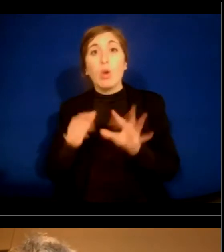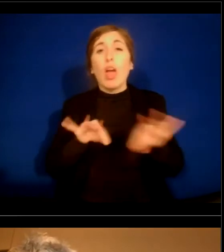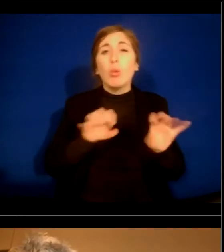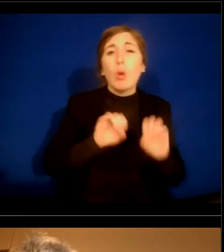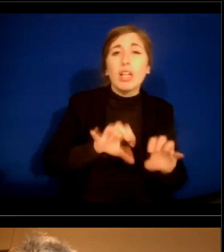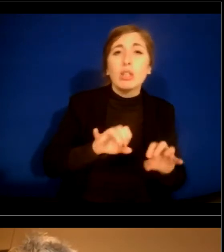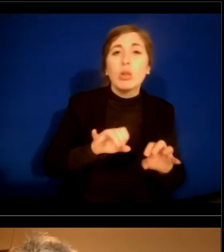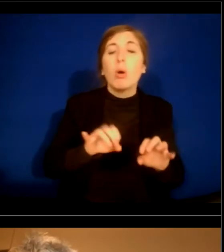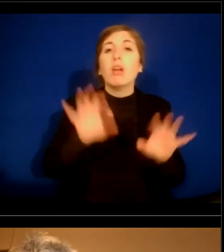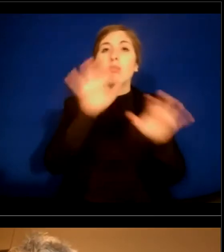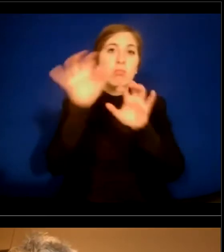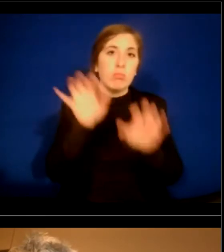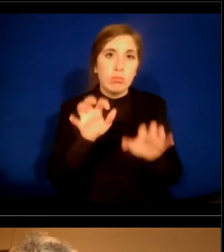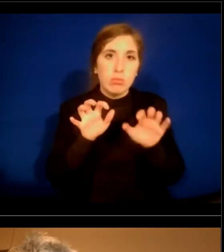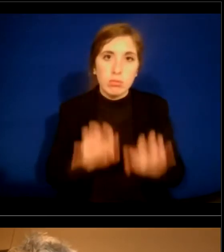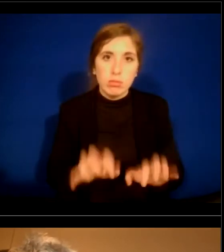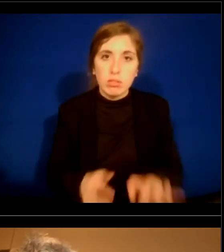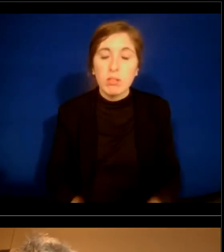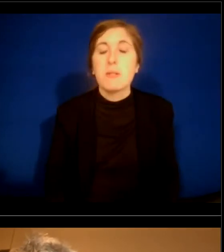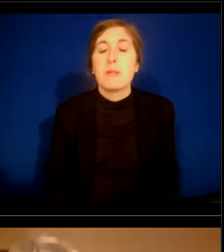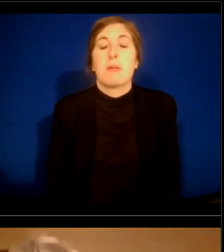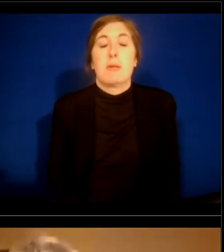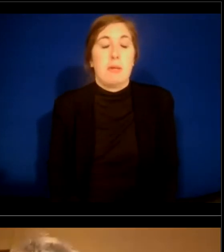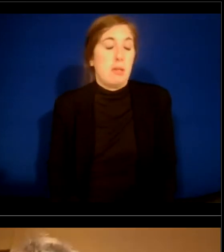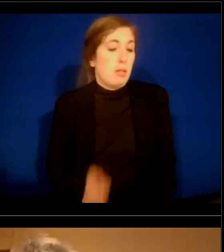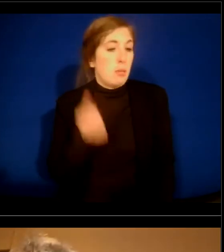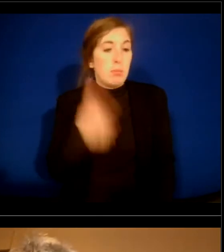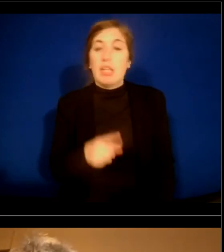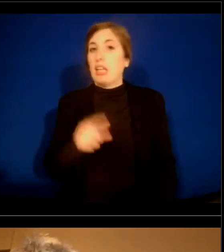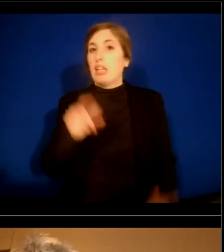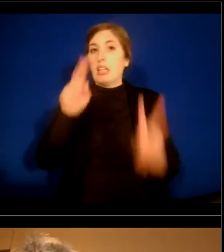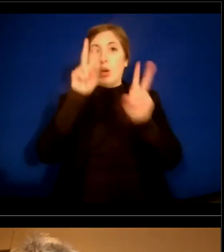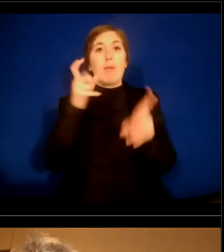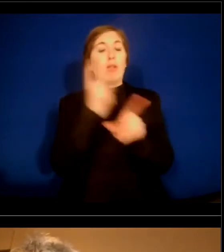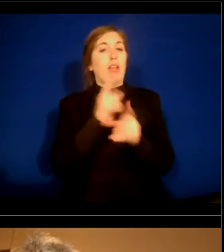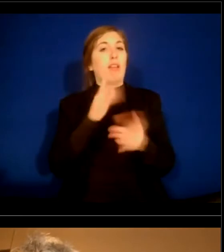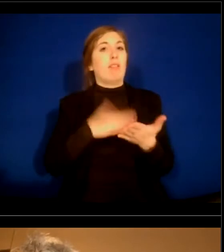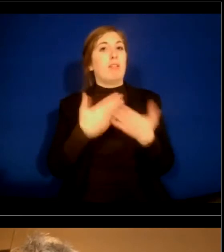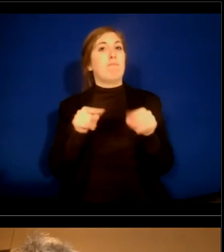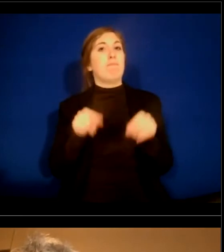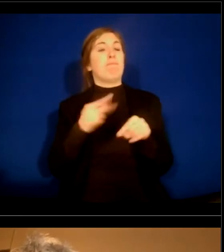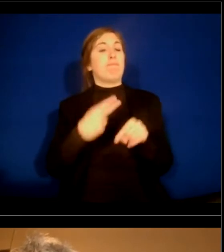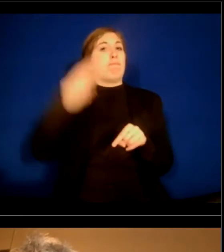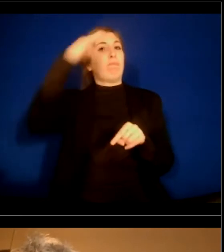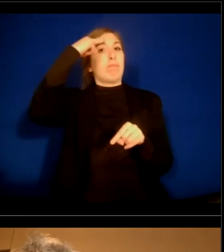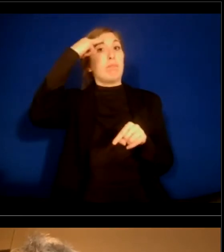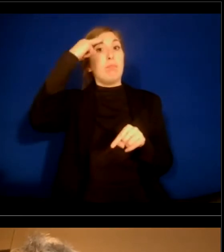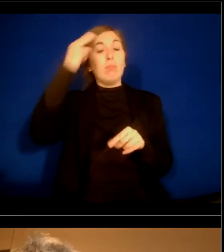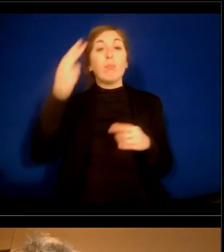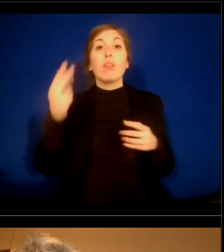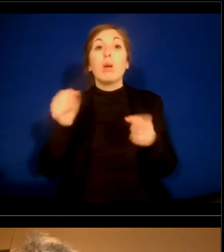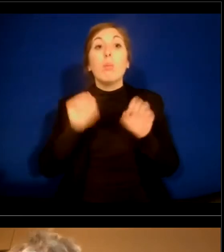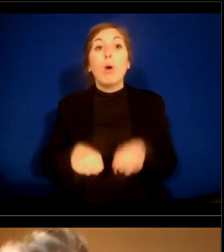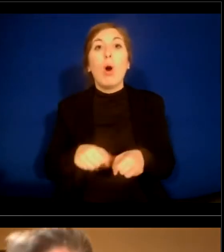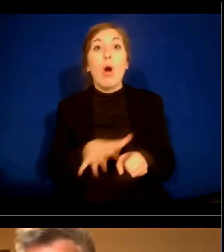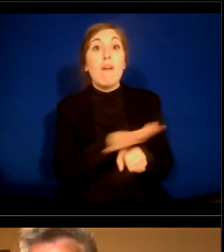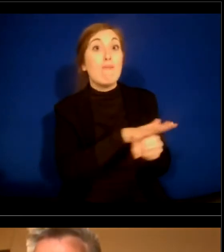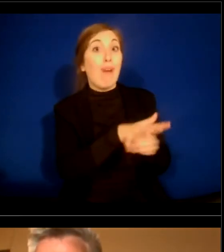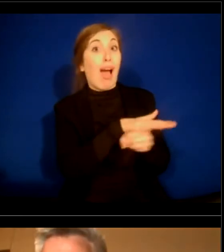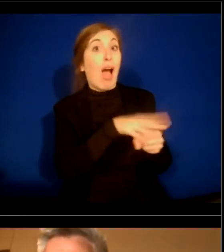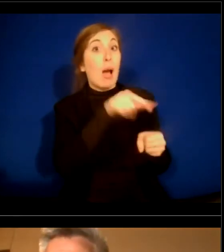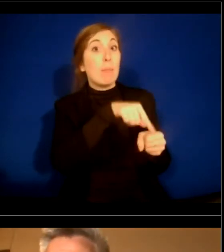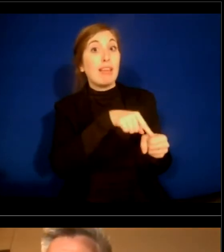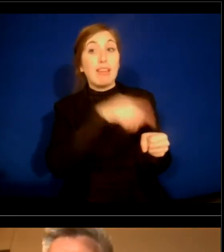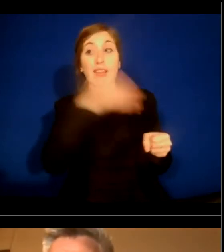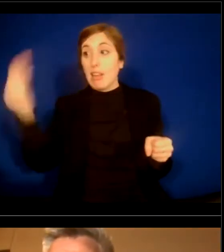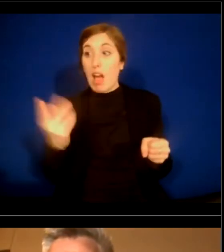Quindi questo è un tema da tenere presente. Nel momento in cui la famiglia non ce la fa più, non c'è una via